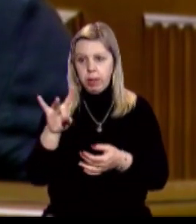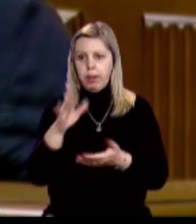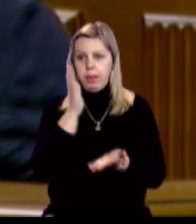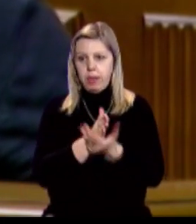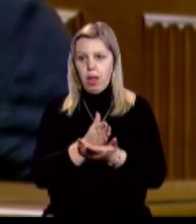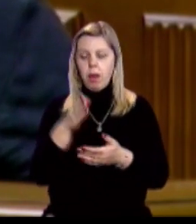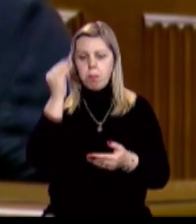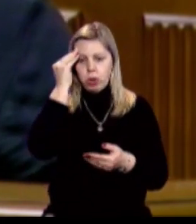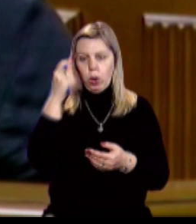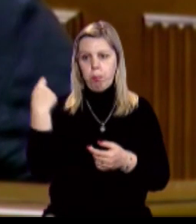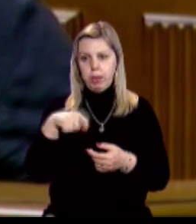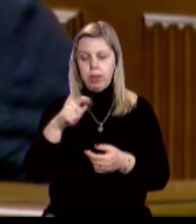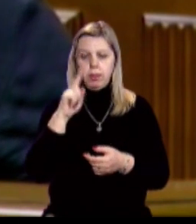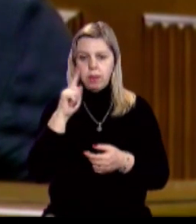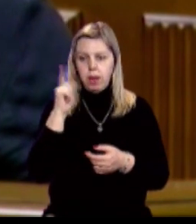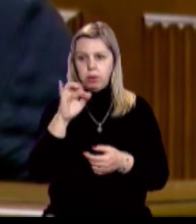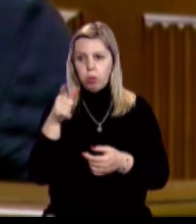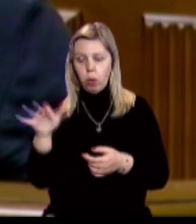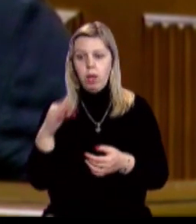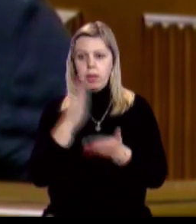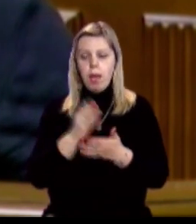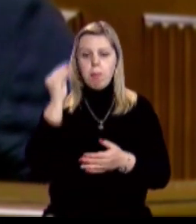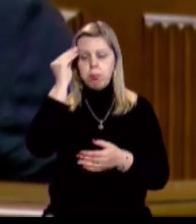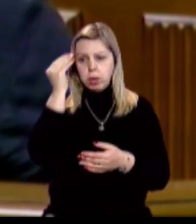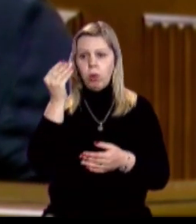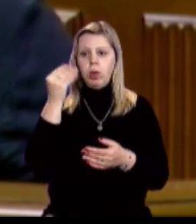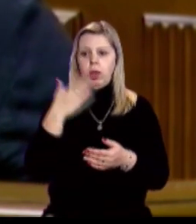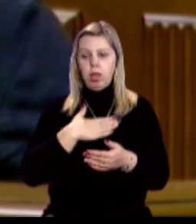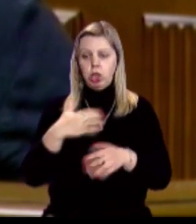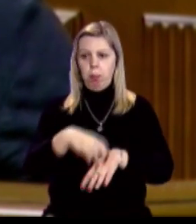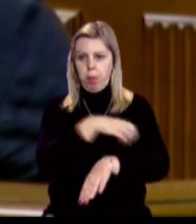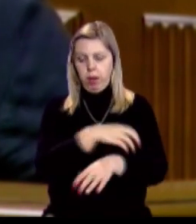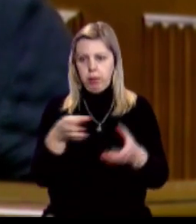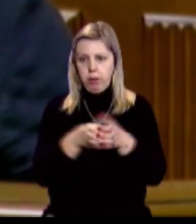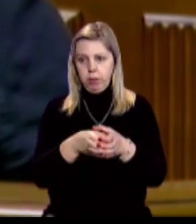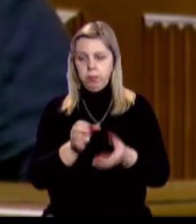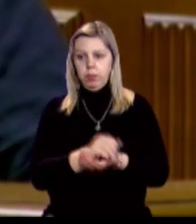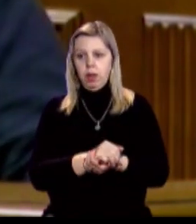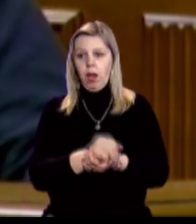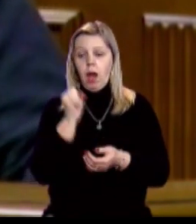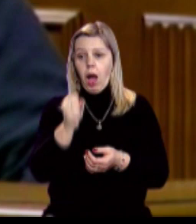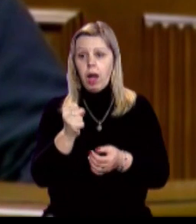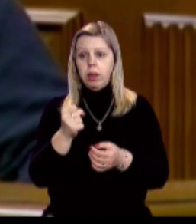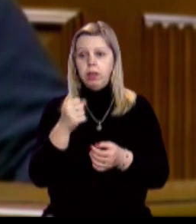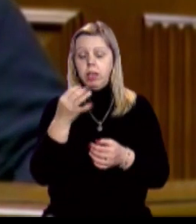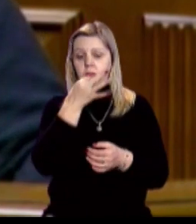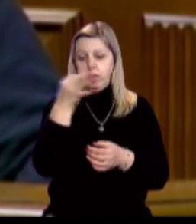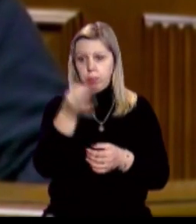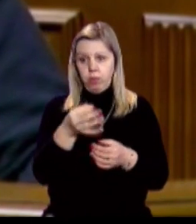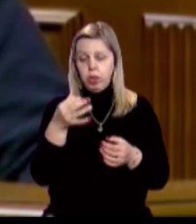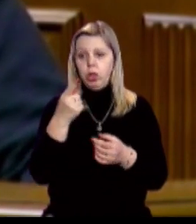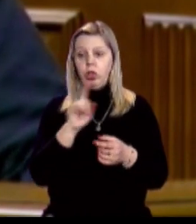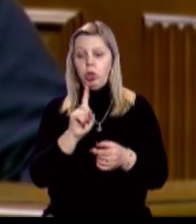є метою президента Зеленського, є метою нашої партії. І відповідно,